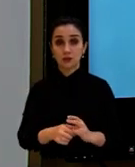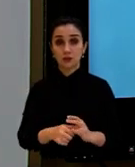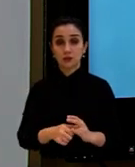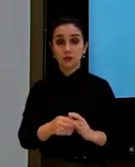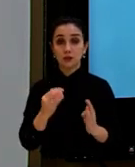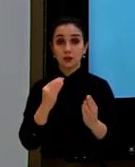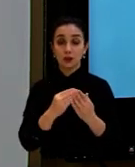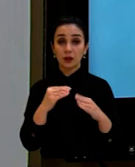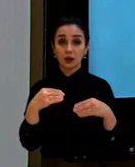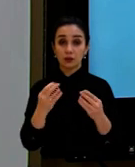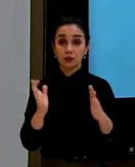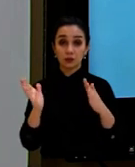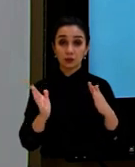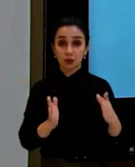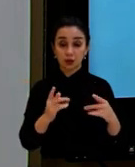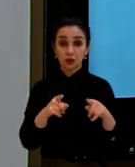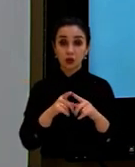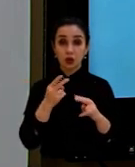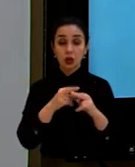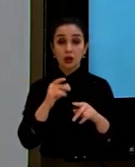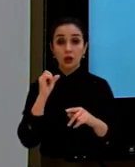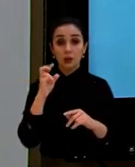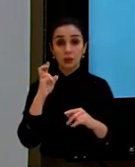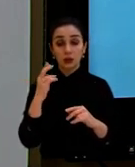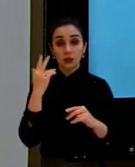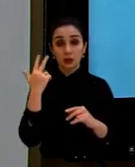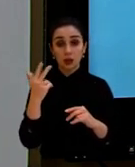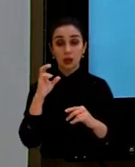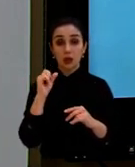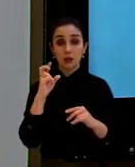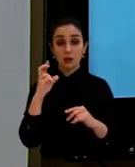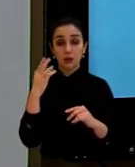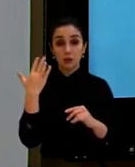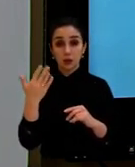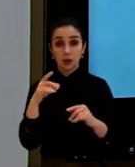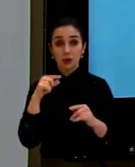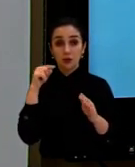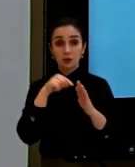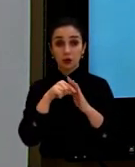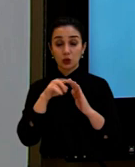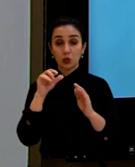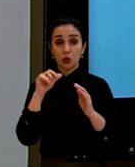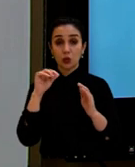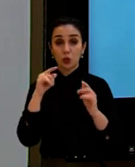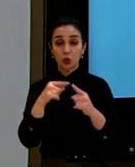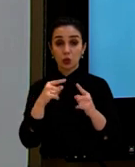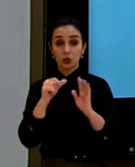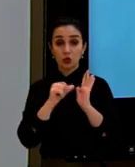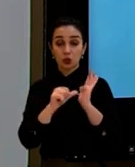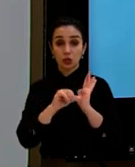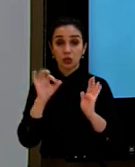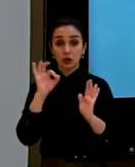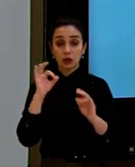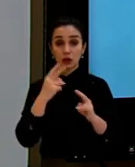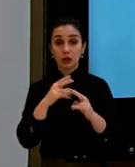Дан параллелограмм АБЦД, АБ 3, АД 5, внешний угол Д 60 градусов,